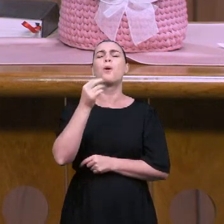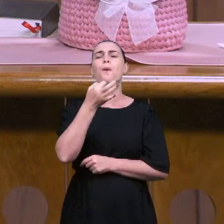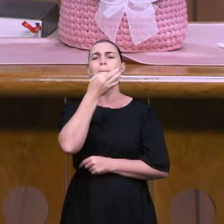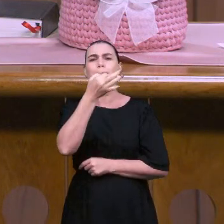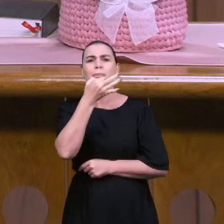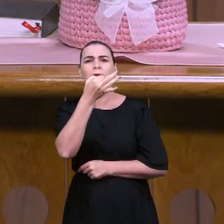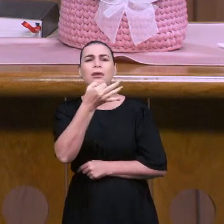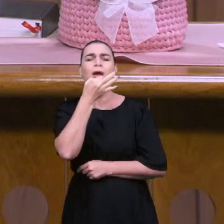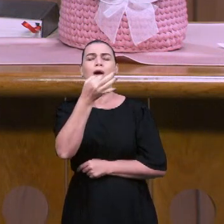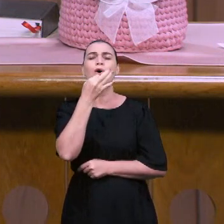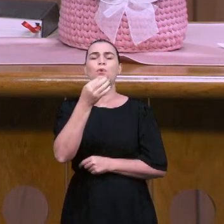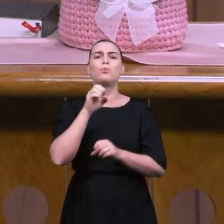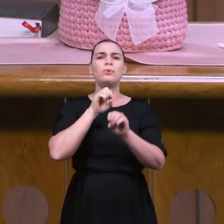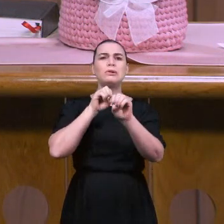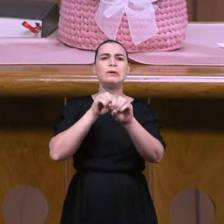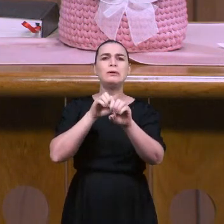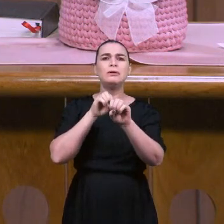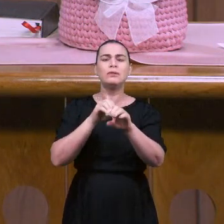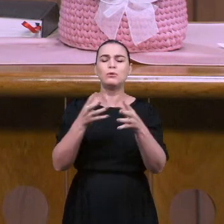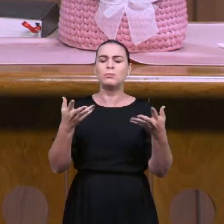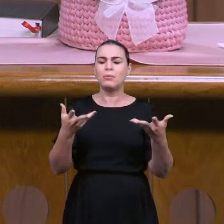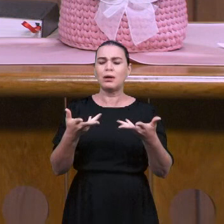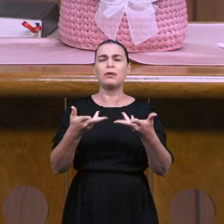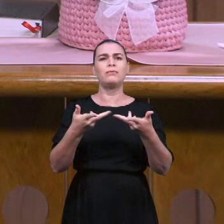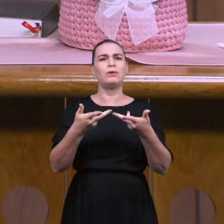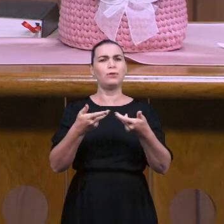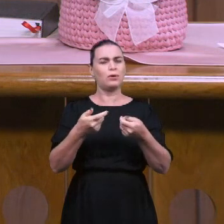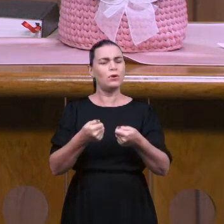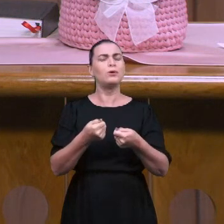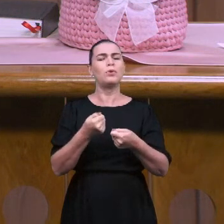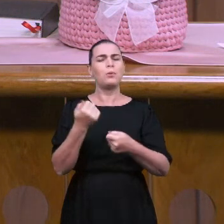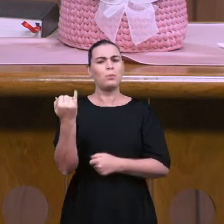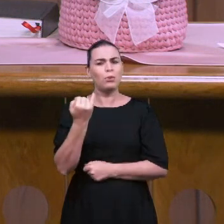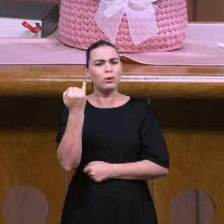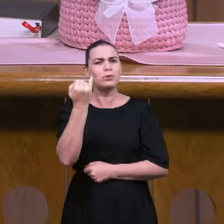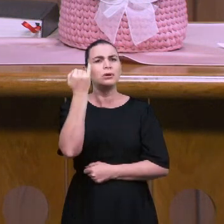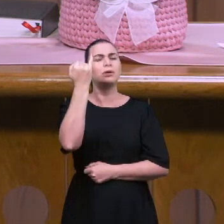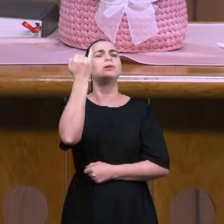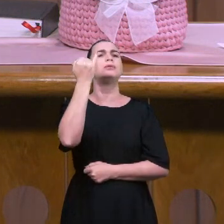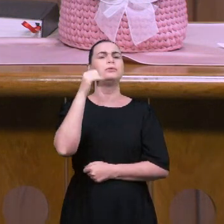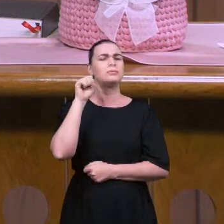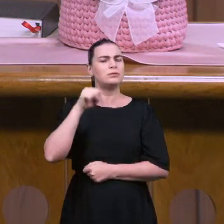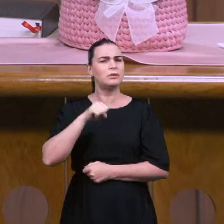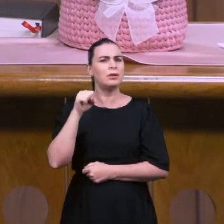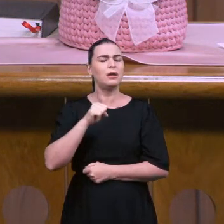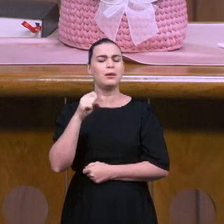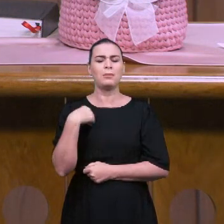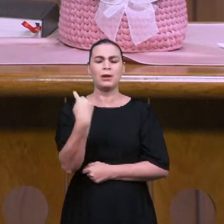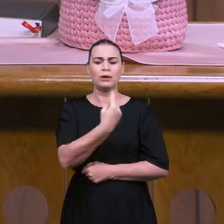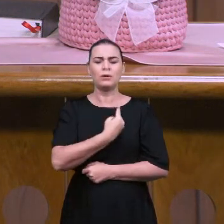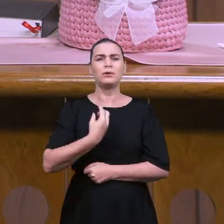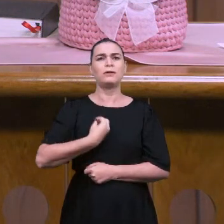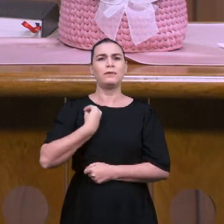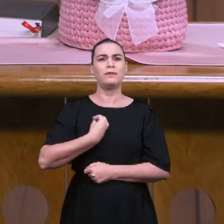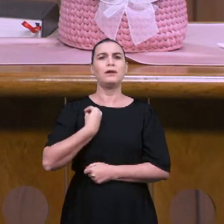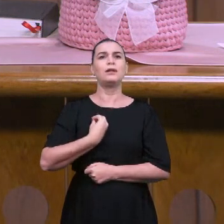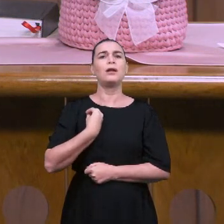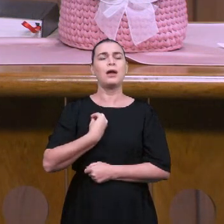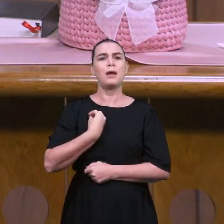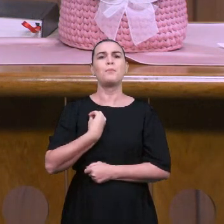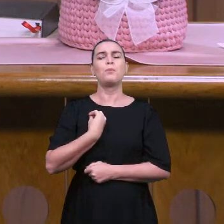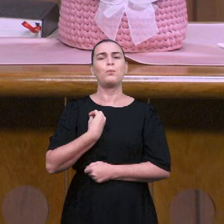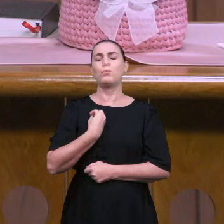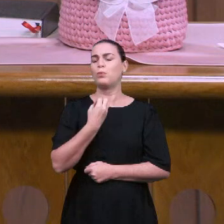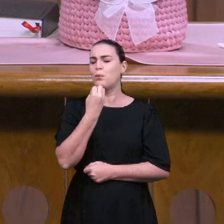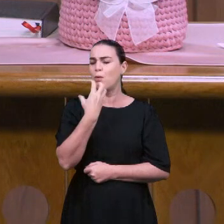des opinions, des choses qui sont pertinentes, importantes pour nous. Et il